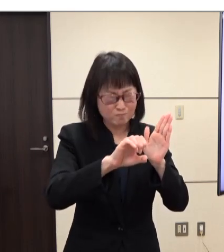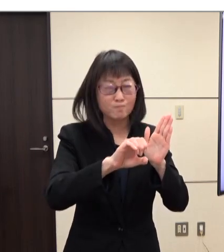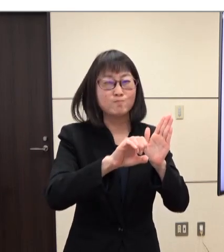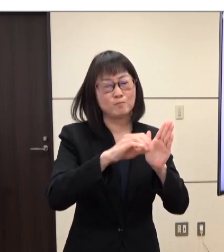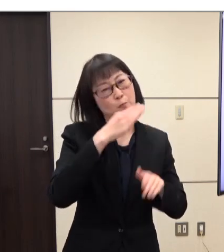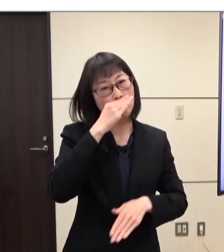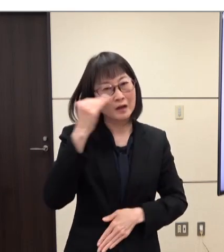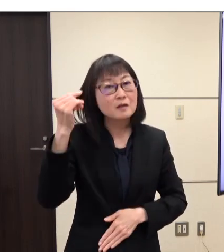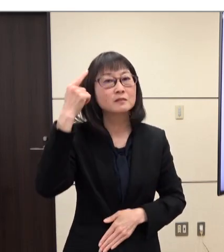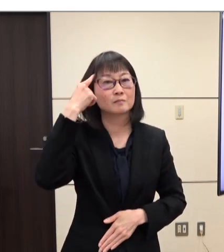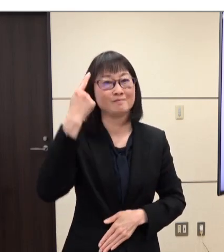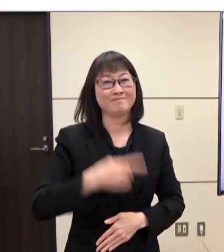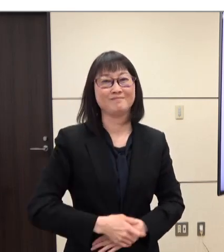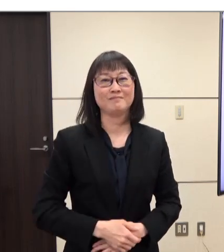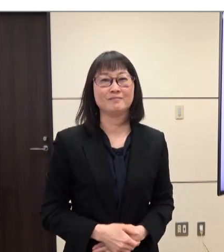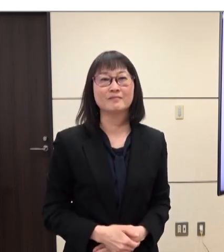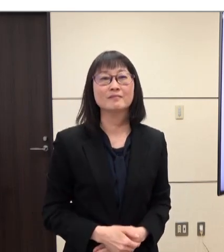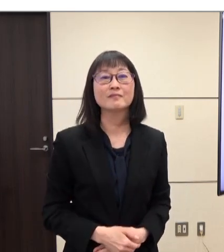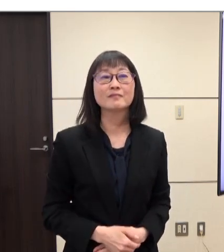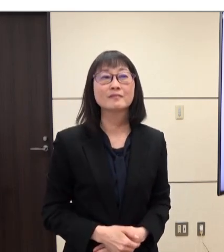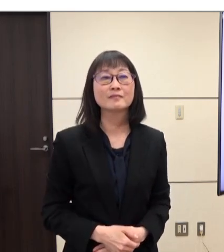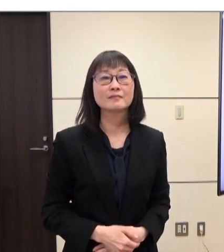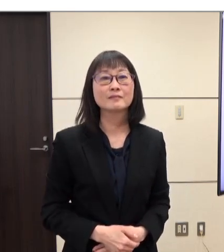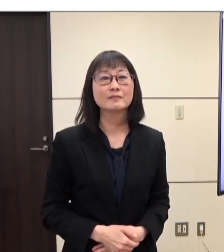はい。まあ、すでにですね、